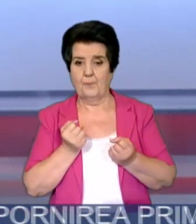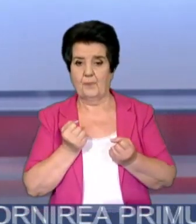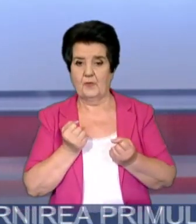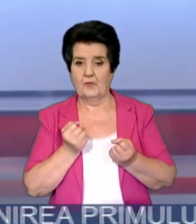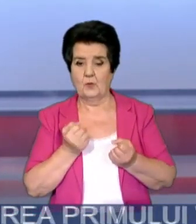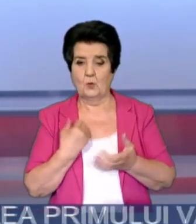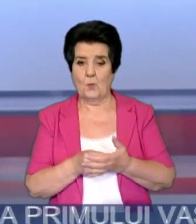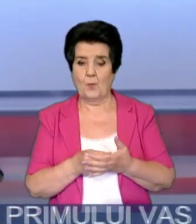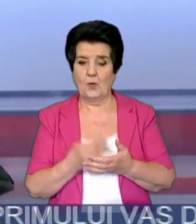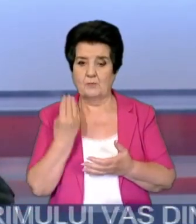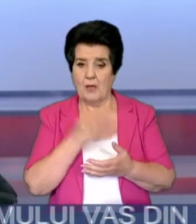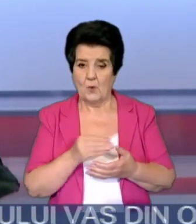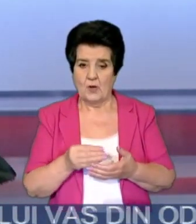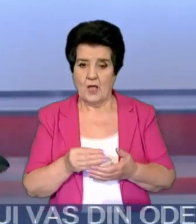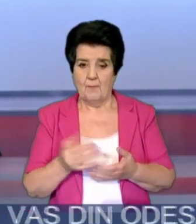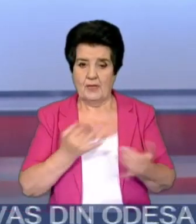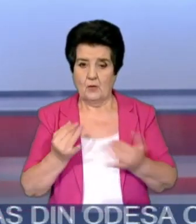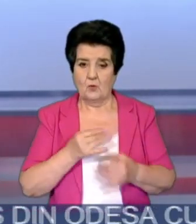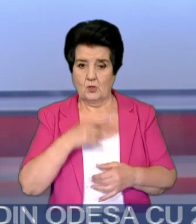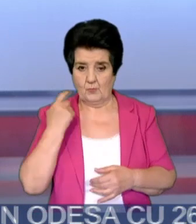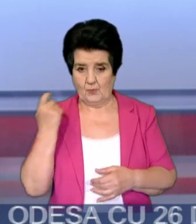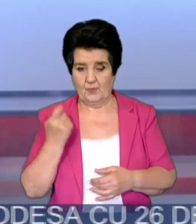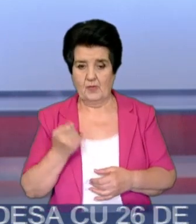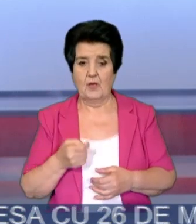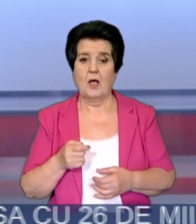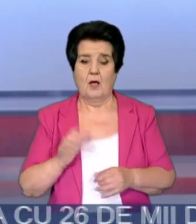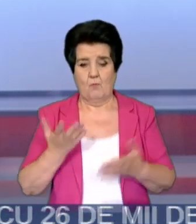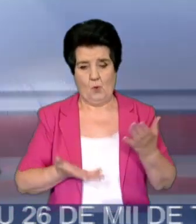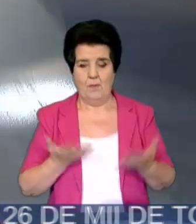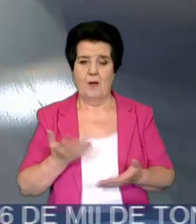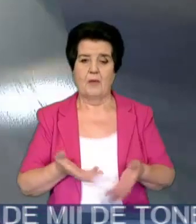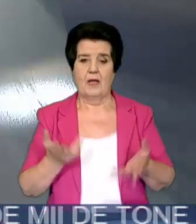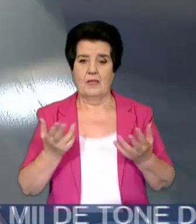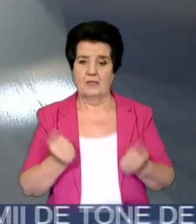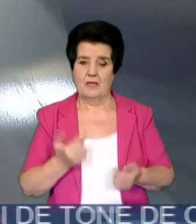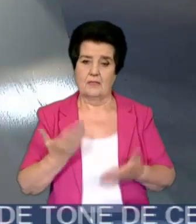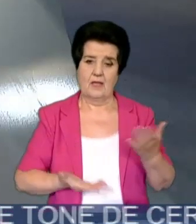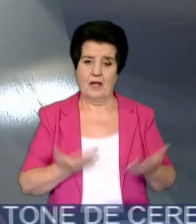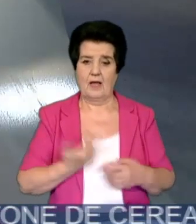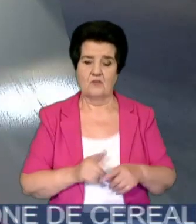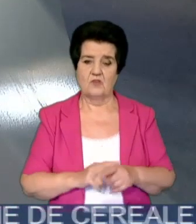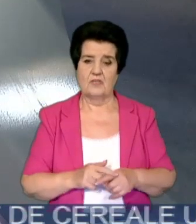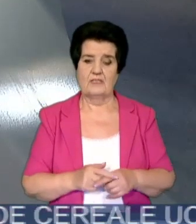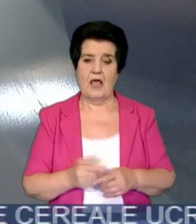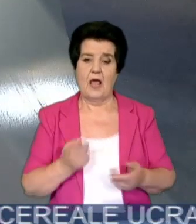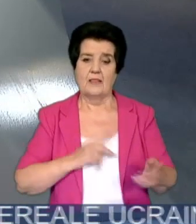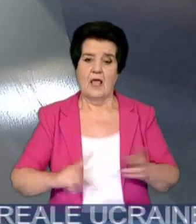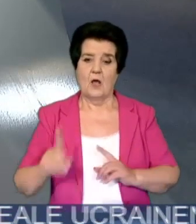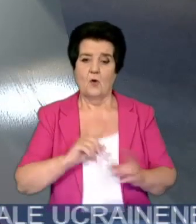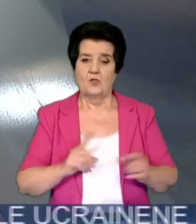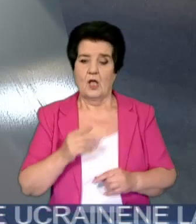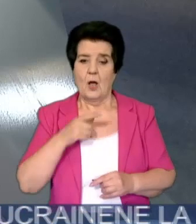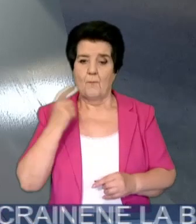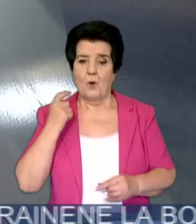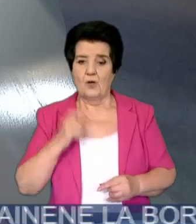putea fi obținut un preț mai bun prin negocieri politice? Probabil că da, doar că aceste negocieri politice ar avea